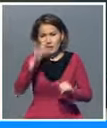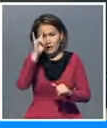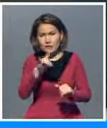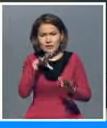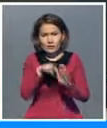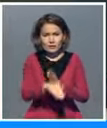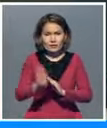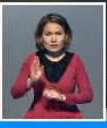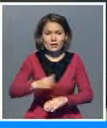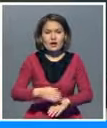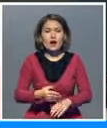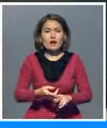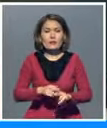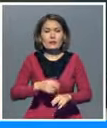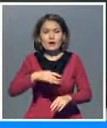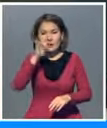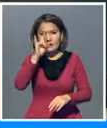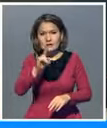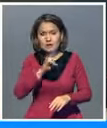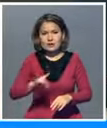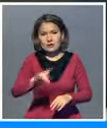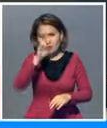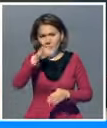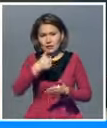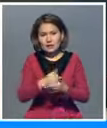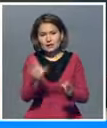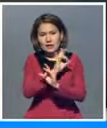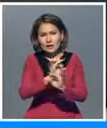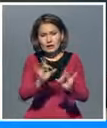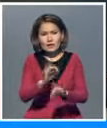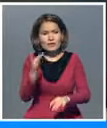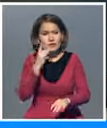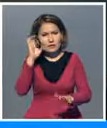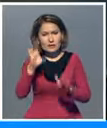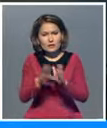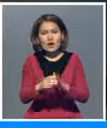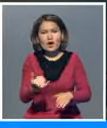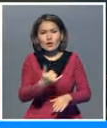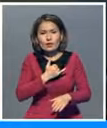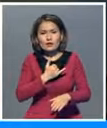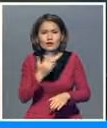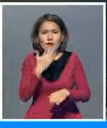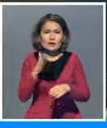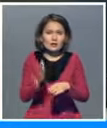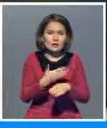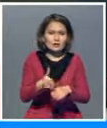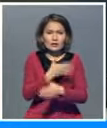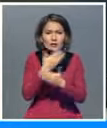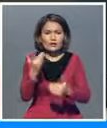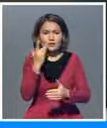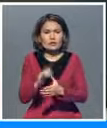қосу. Елбасының ұлытау төрінде берген сұхбаты мен толғандырды. Тілге, дінге бізде шектеу жоқ. Соның нәтижесі болар,